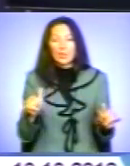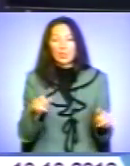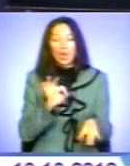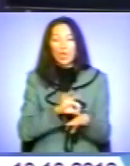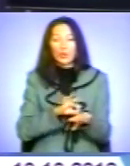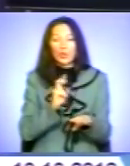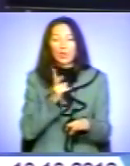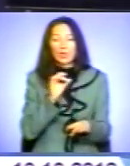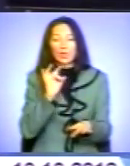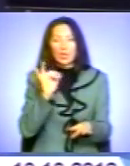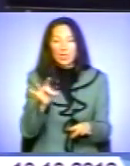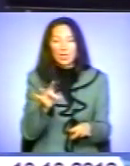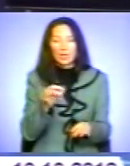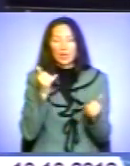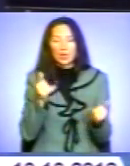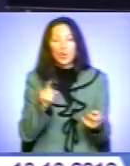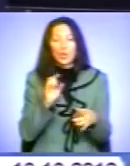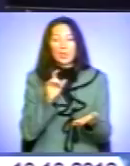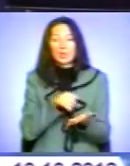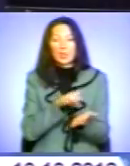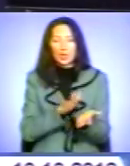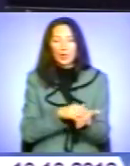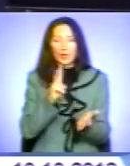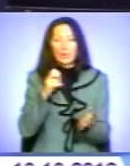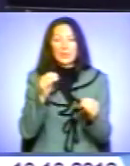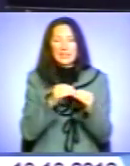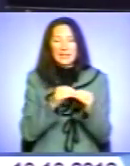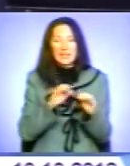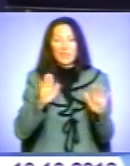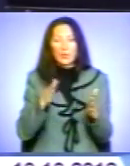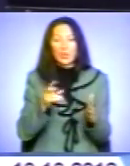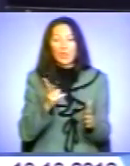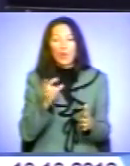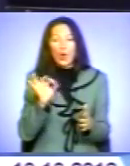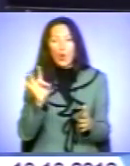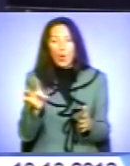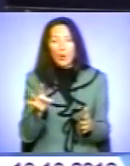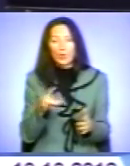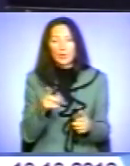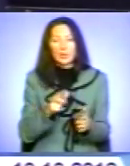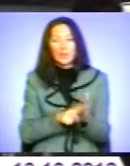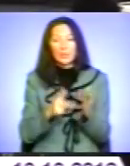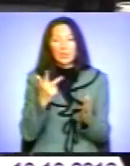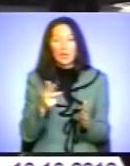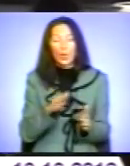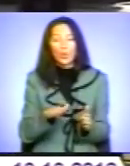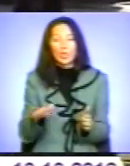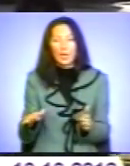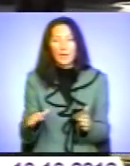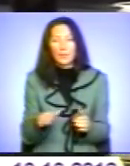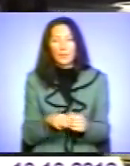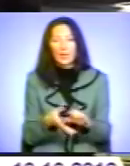На сьогодні зареєстровано 209 випадків кору, серед них 83 у дітей. Тему продовжує Ірина Демчук.